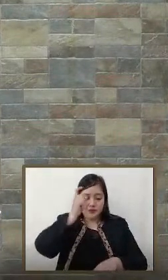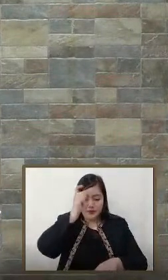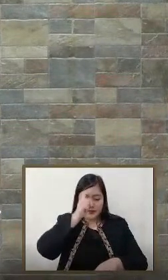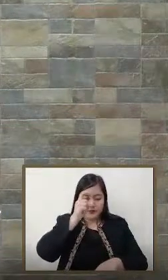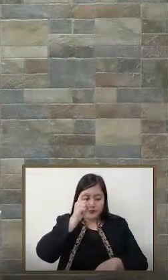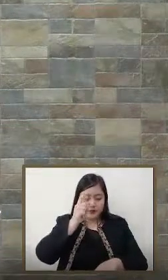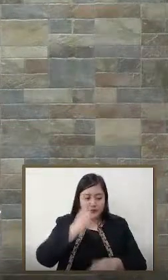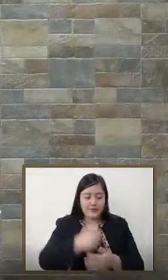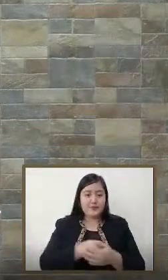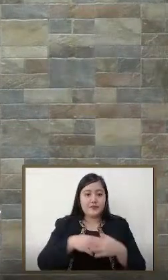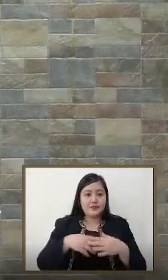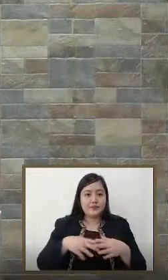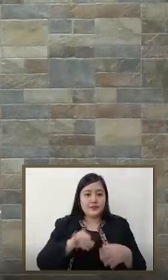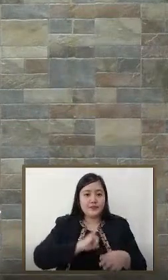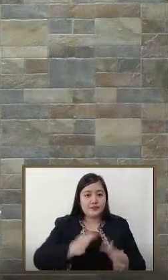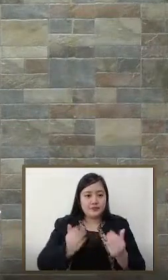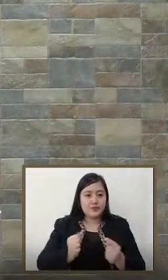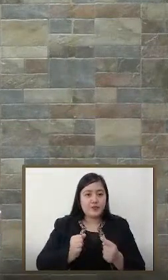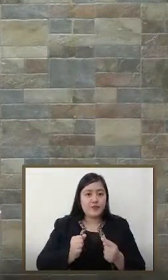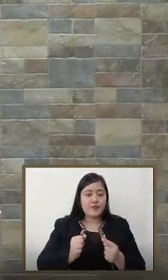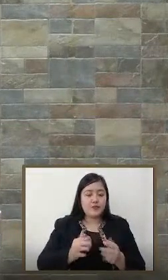number